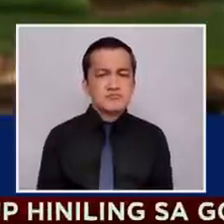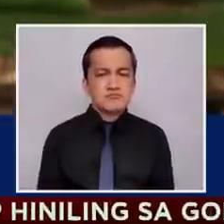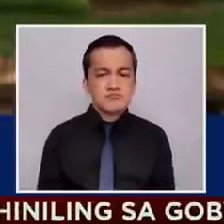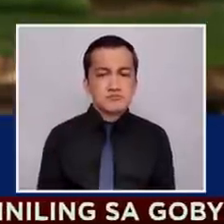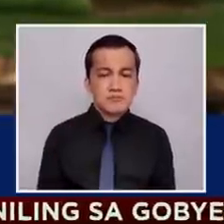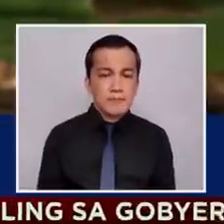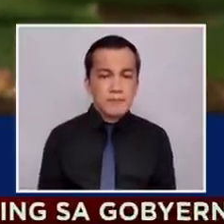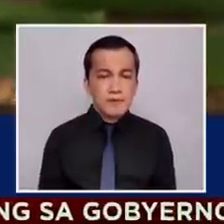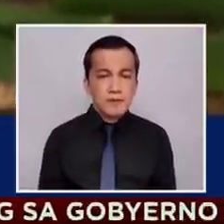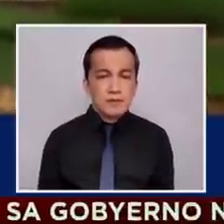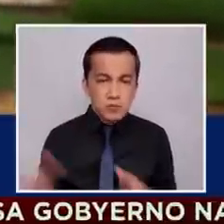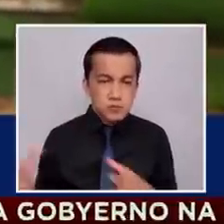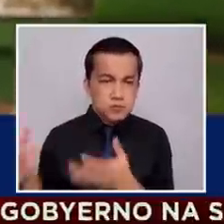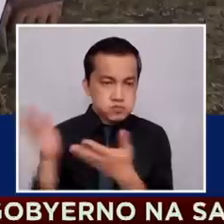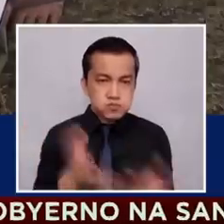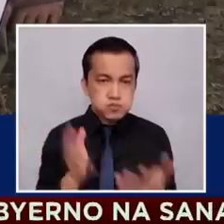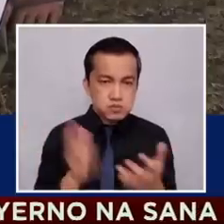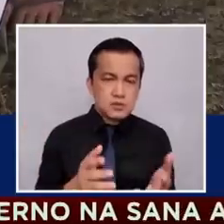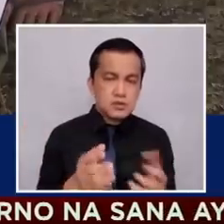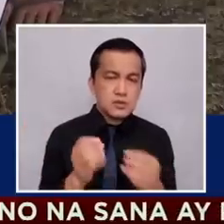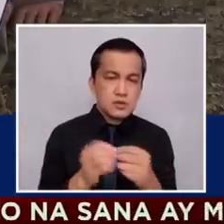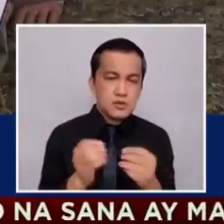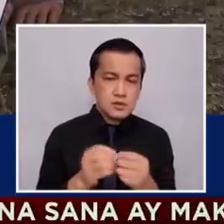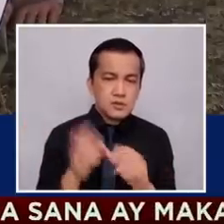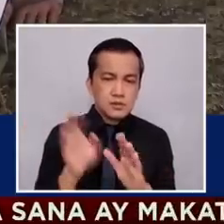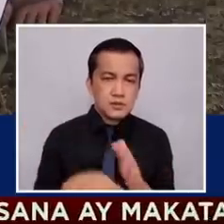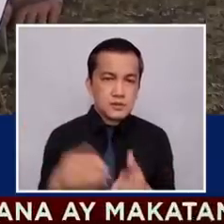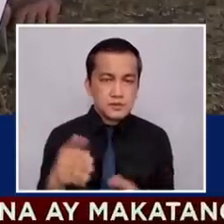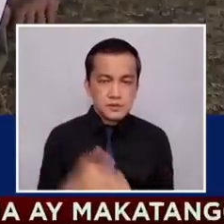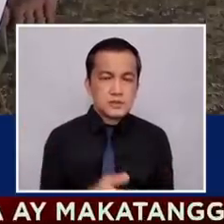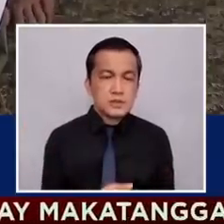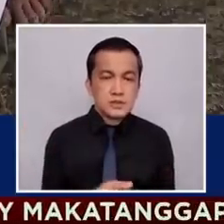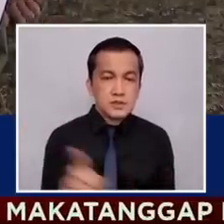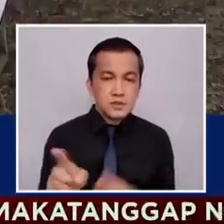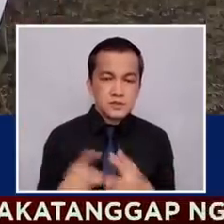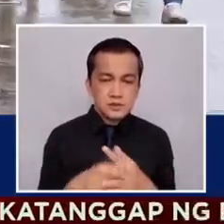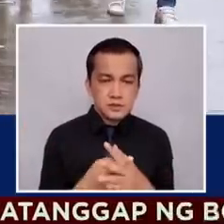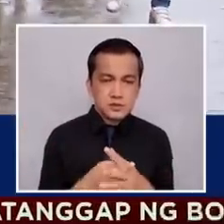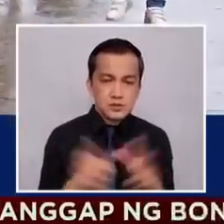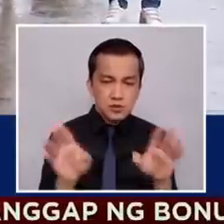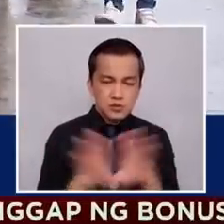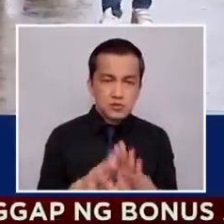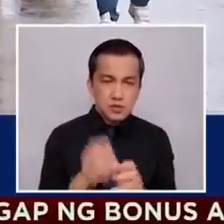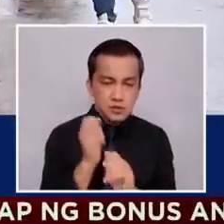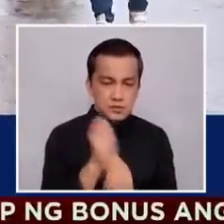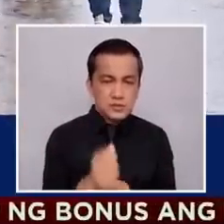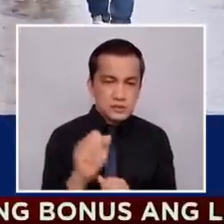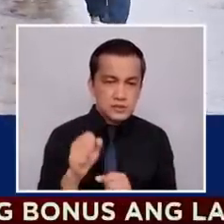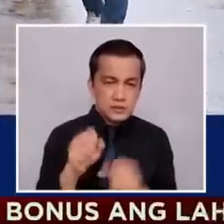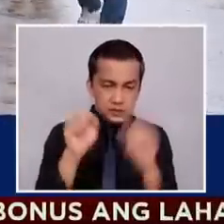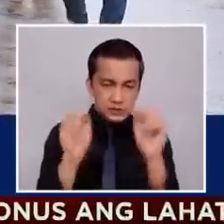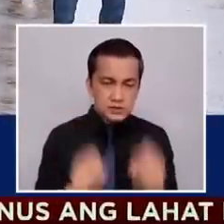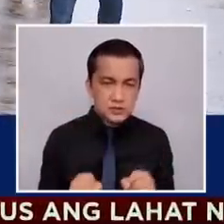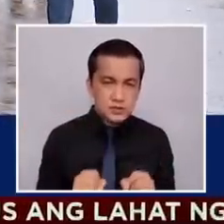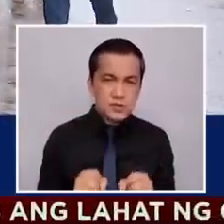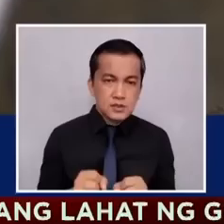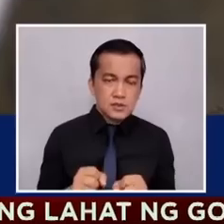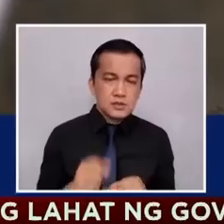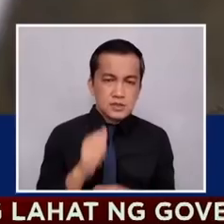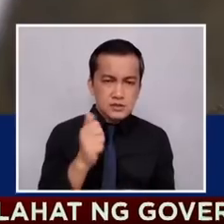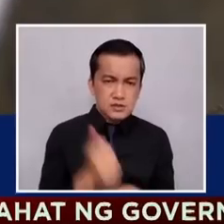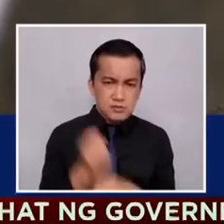Pag dumagsay, mas magiging mura yung isda. At dahil nagsimula na ang closed fishing season, nakatakda na namang mag-angkat ang